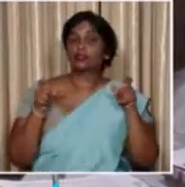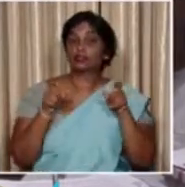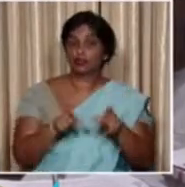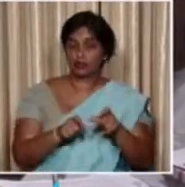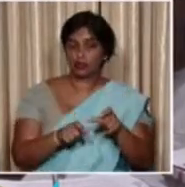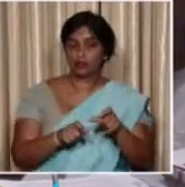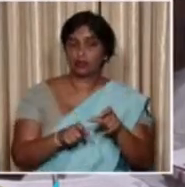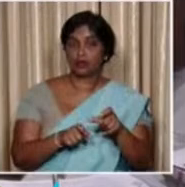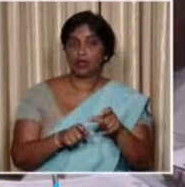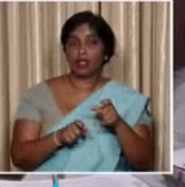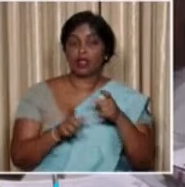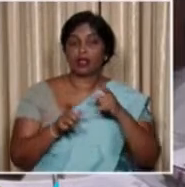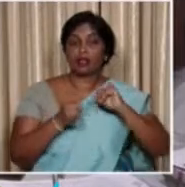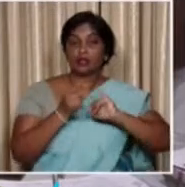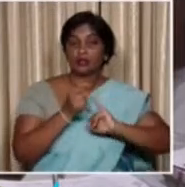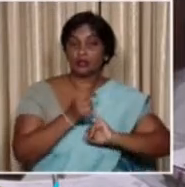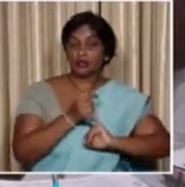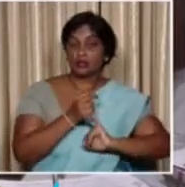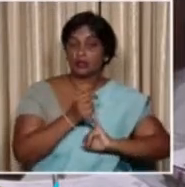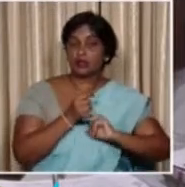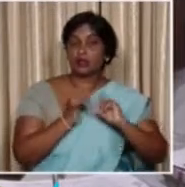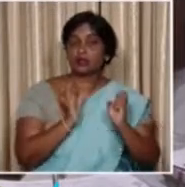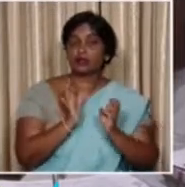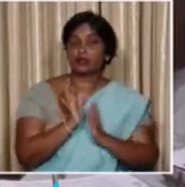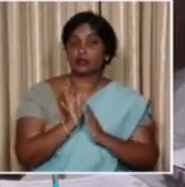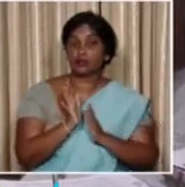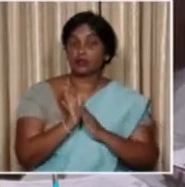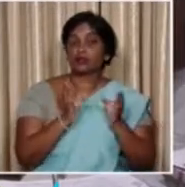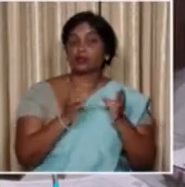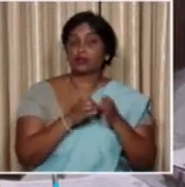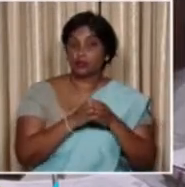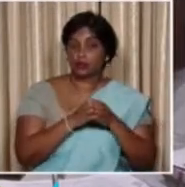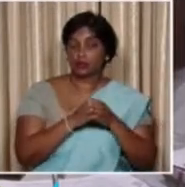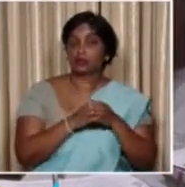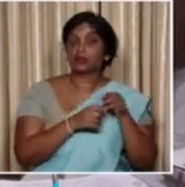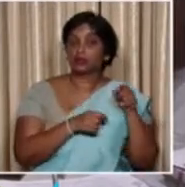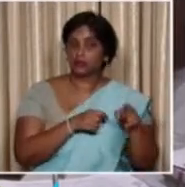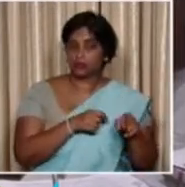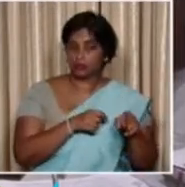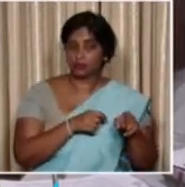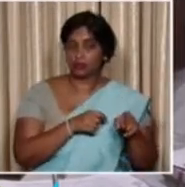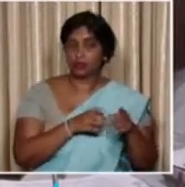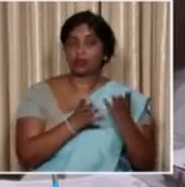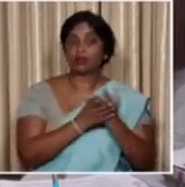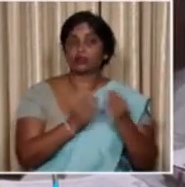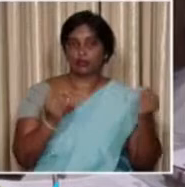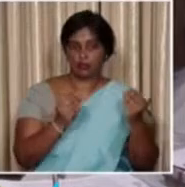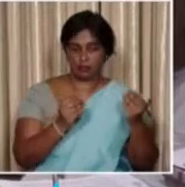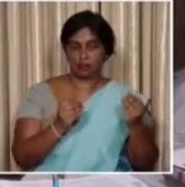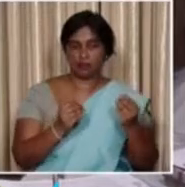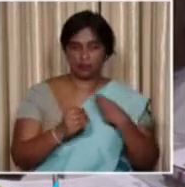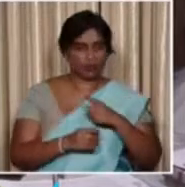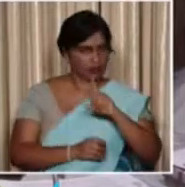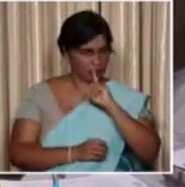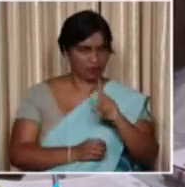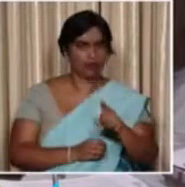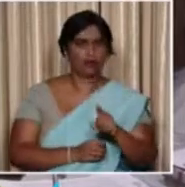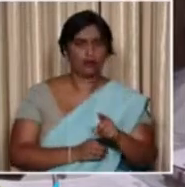උනේ අතුරුපාලක කමිටුව ඉන්ටර්නල් කමිටි එක අවෝසි කරපු නිසා මම ඔබතුමාට